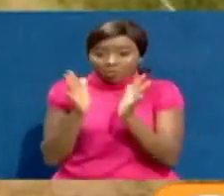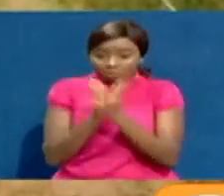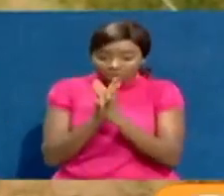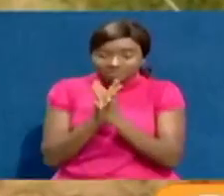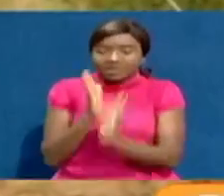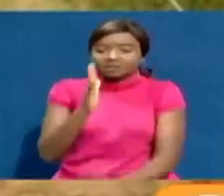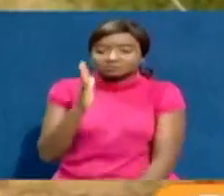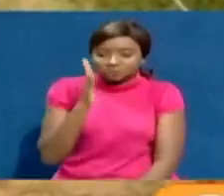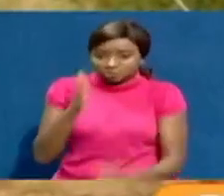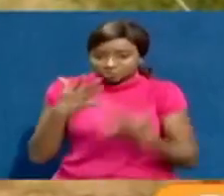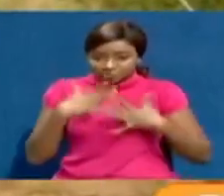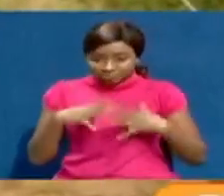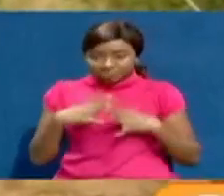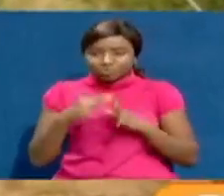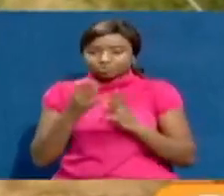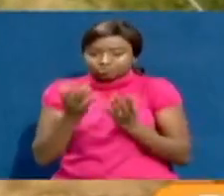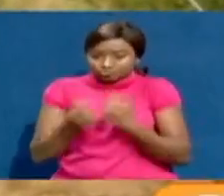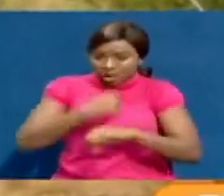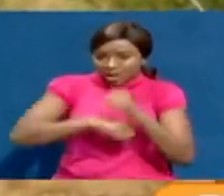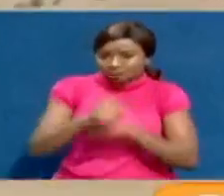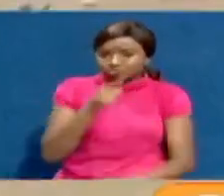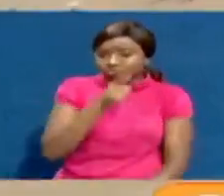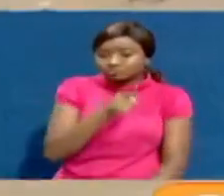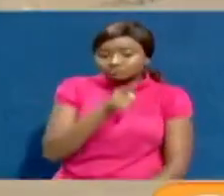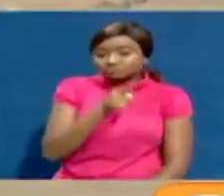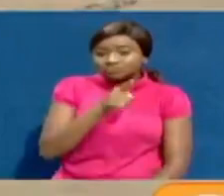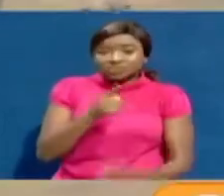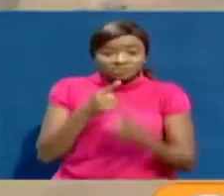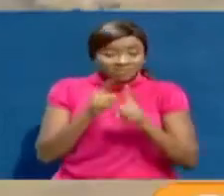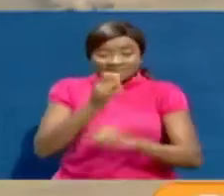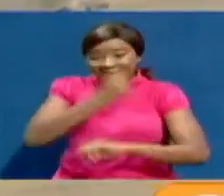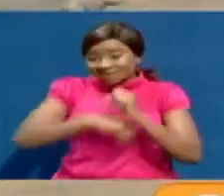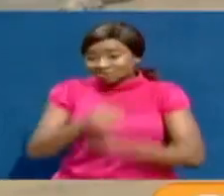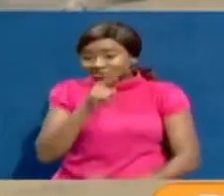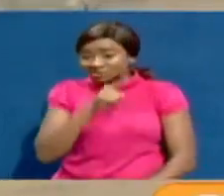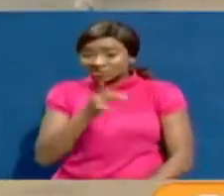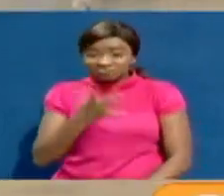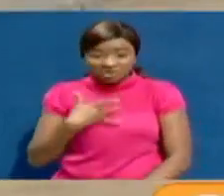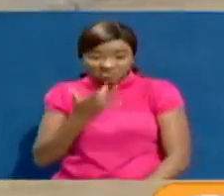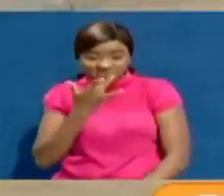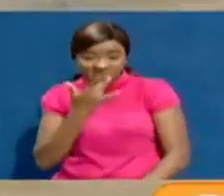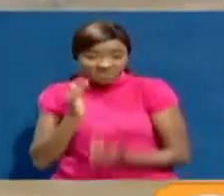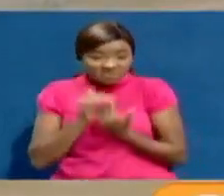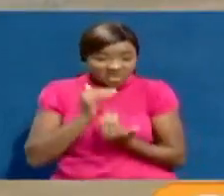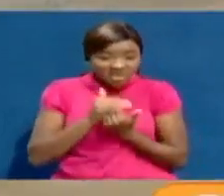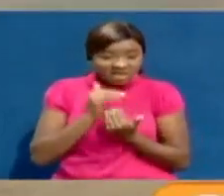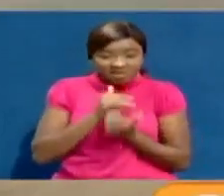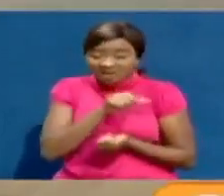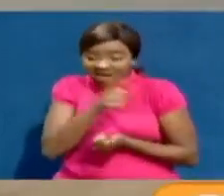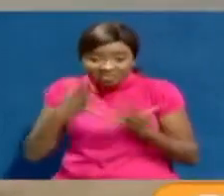wa usalama kwenye operesheni hiyo ambayo haitamsaza yeyote, hata viongozi